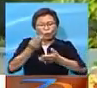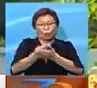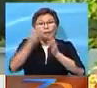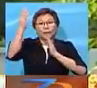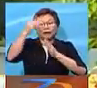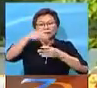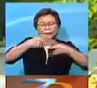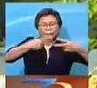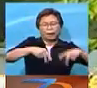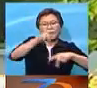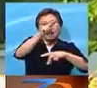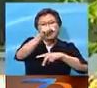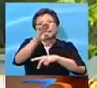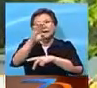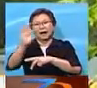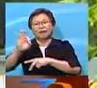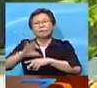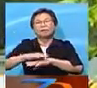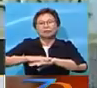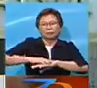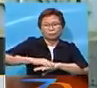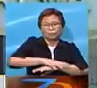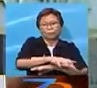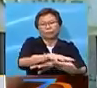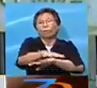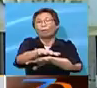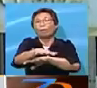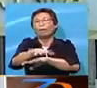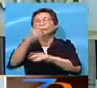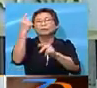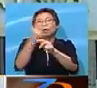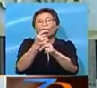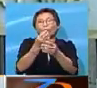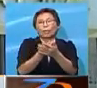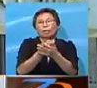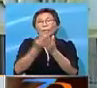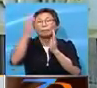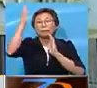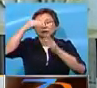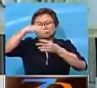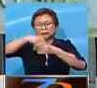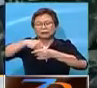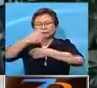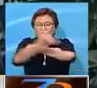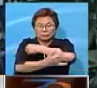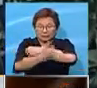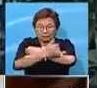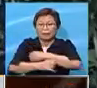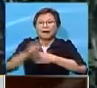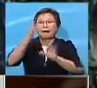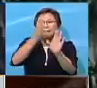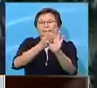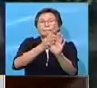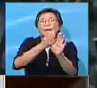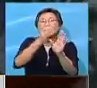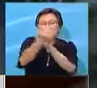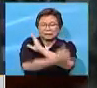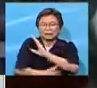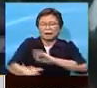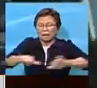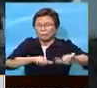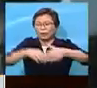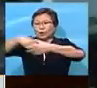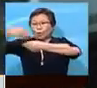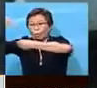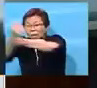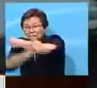pasaran ndf dan pengaruhnya ke atas penetapan harga mata Wang tempatan dalam negara menurut bank pusat itu aktiviti dalam pasaran